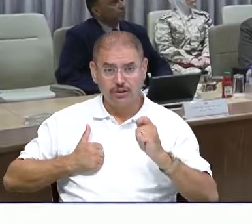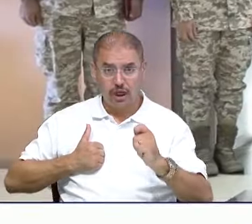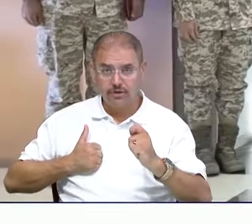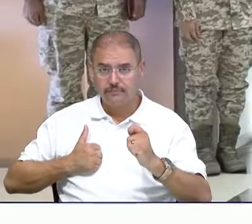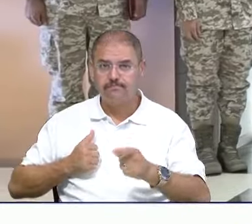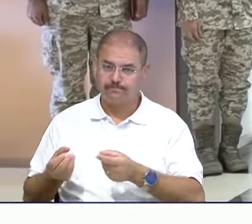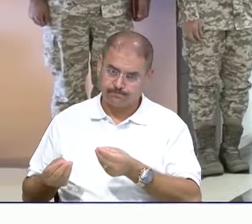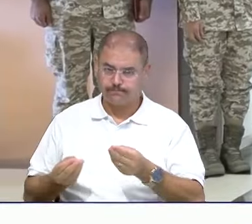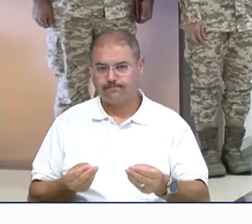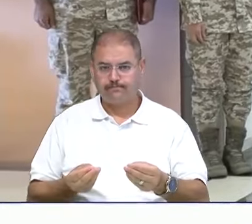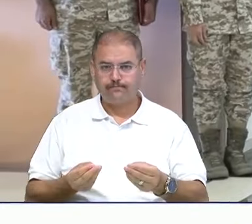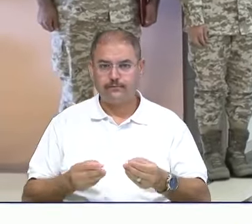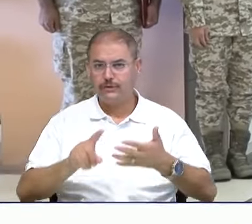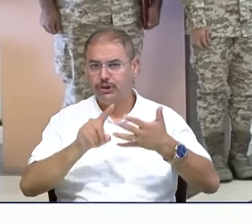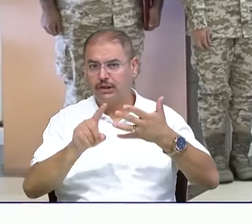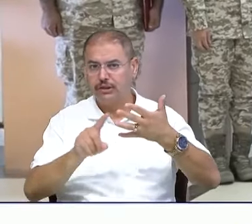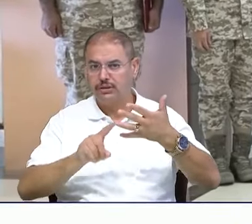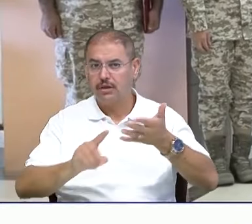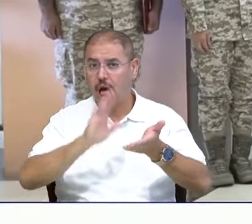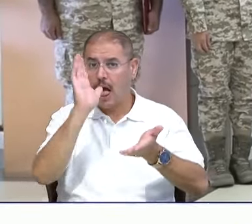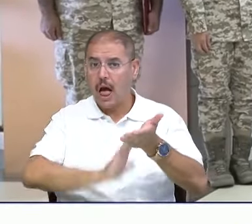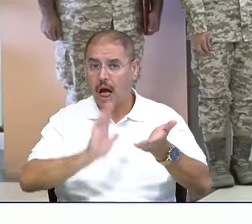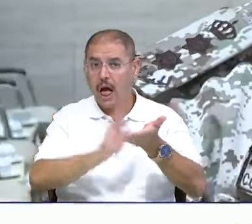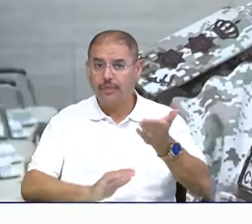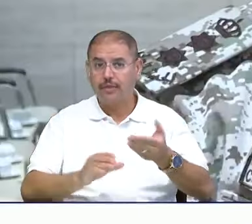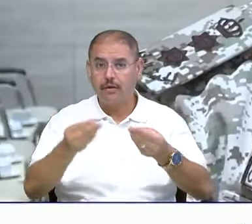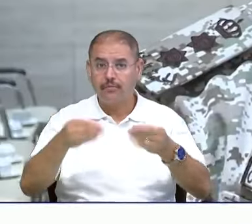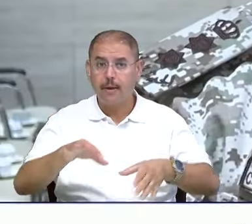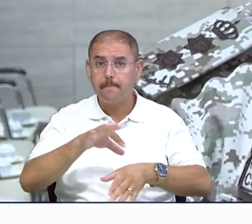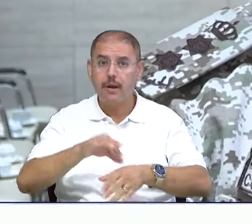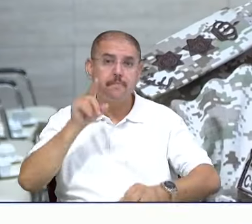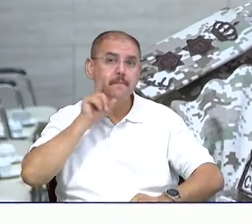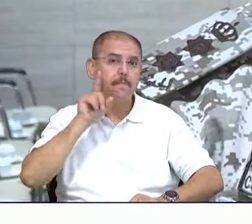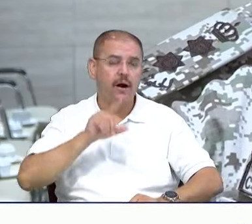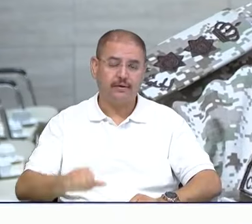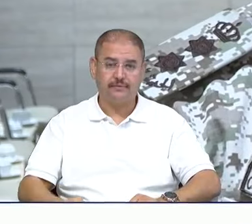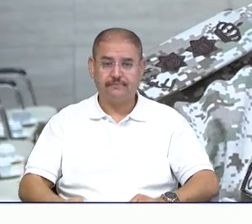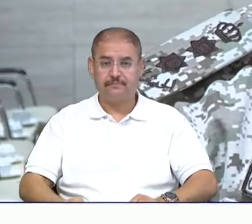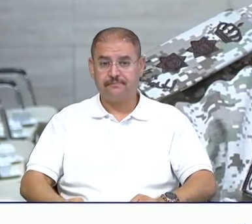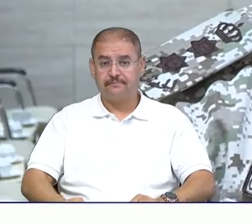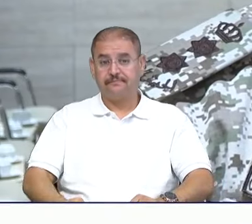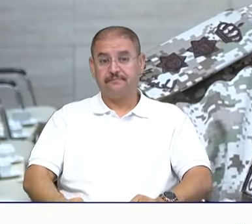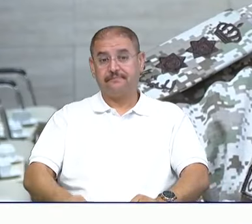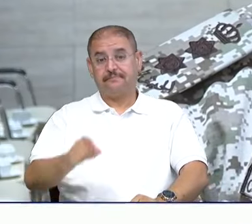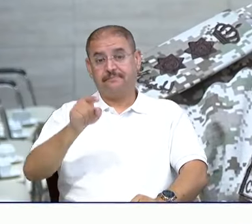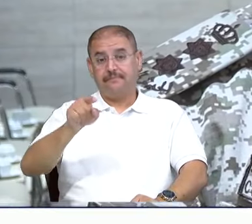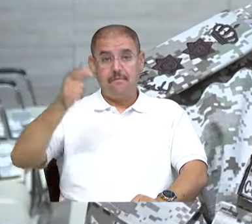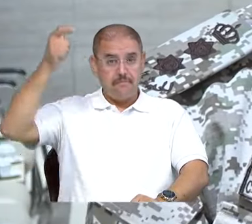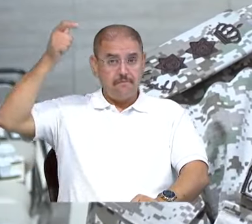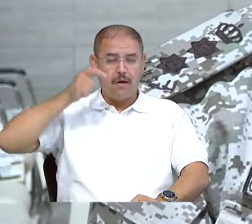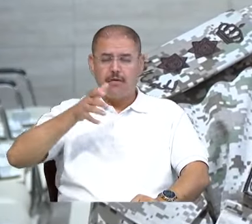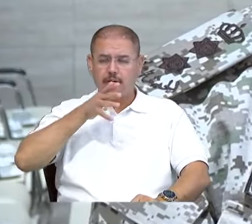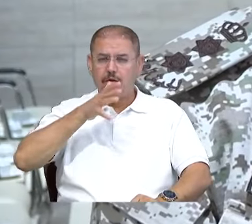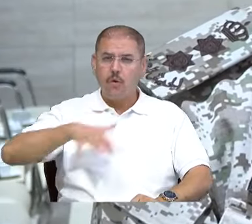اسس ومعايير لتصنيف المواد الخطره على البيئه تنفيذا للرؤى الملكيه الساميه جاءت مذكره التفاهم